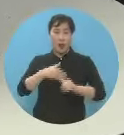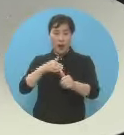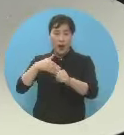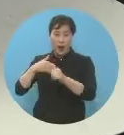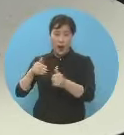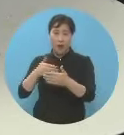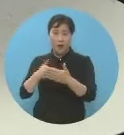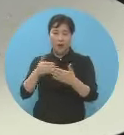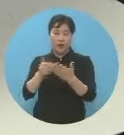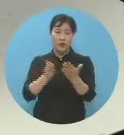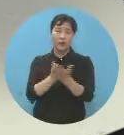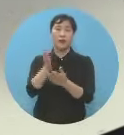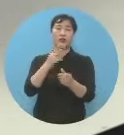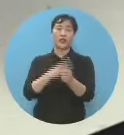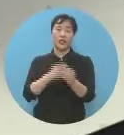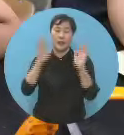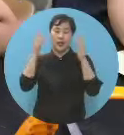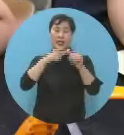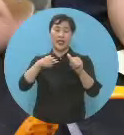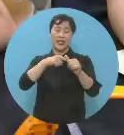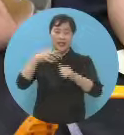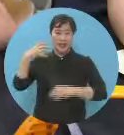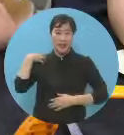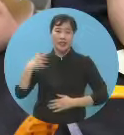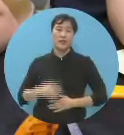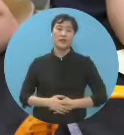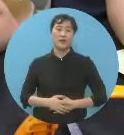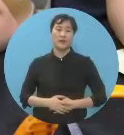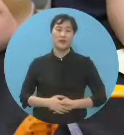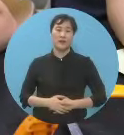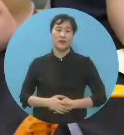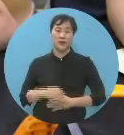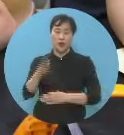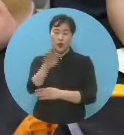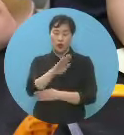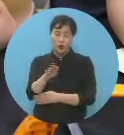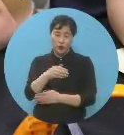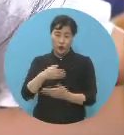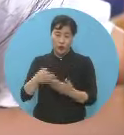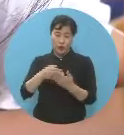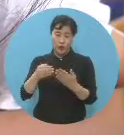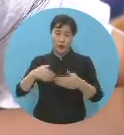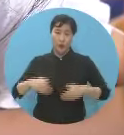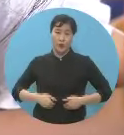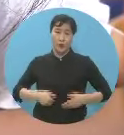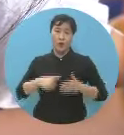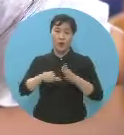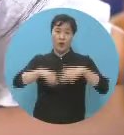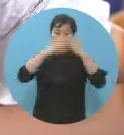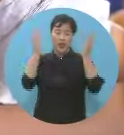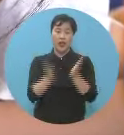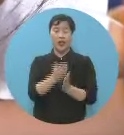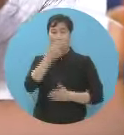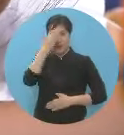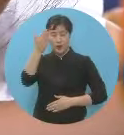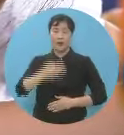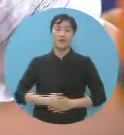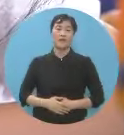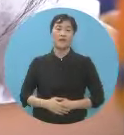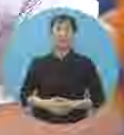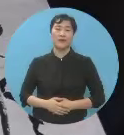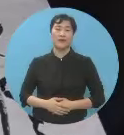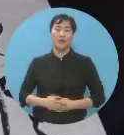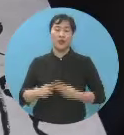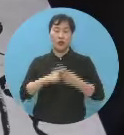강사가 아이들을 가르칩니다. 수목교육에 필요한 도구와 재료 모두 무료로 제공합니다. 중학생은